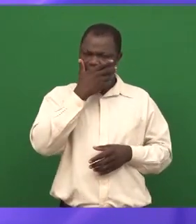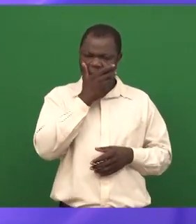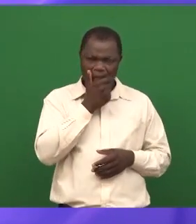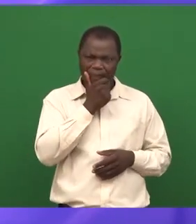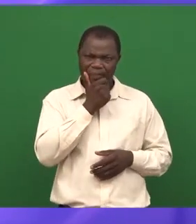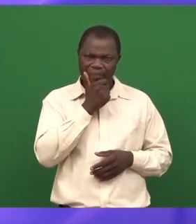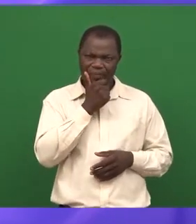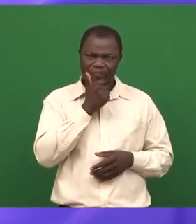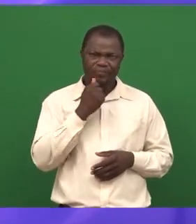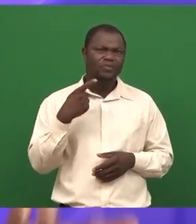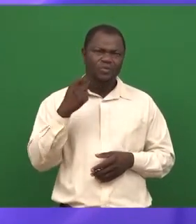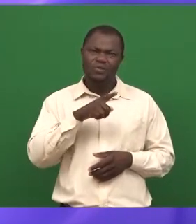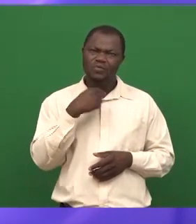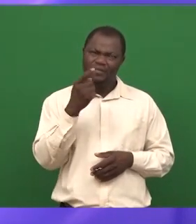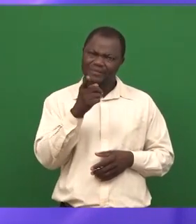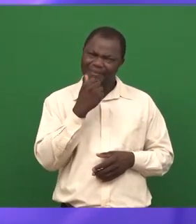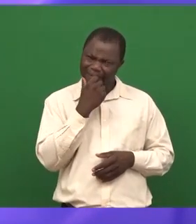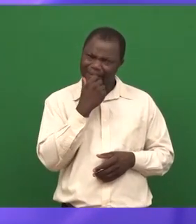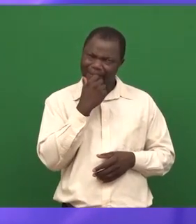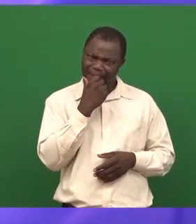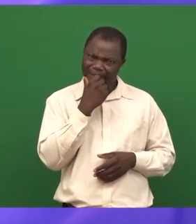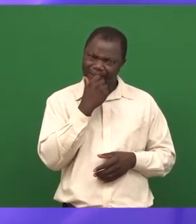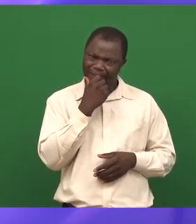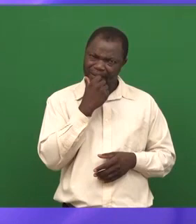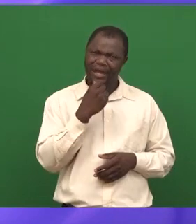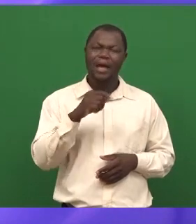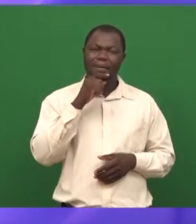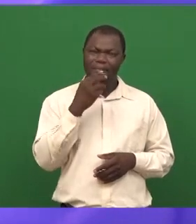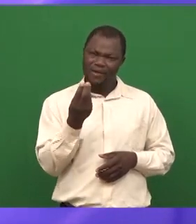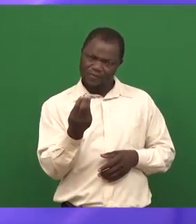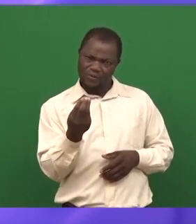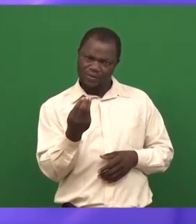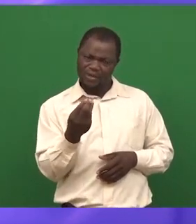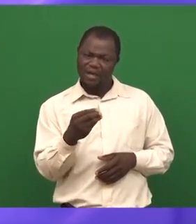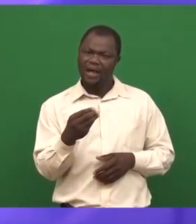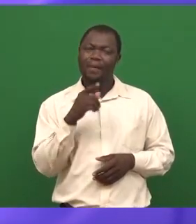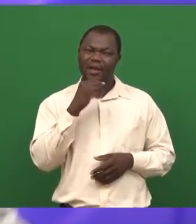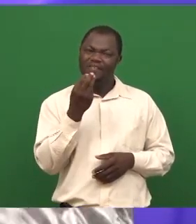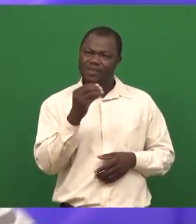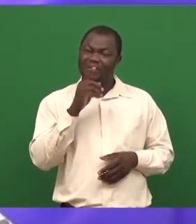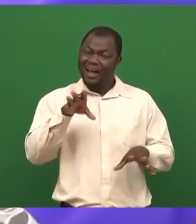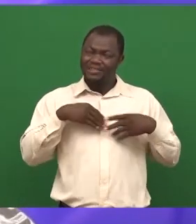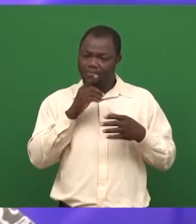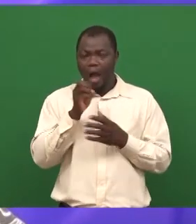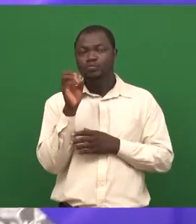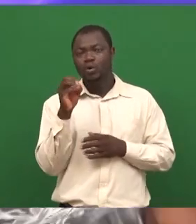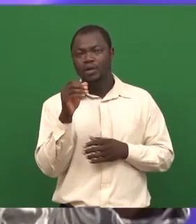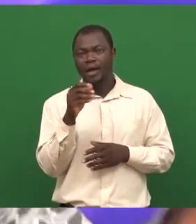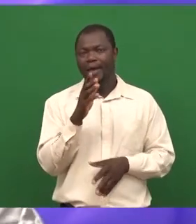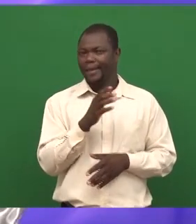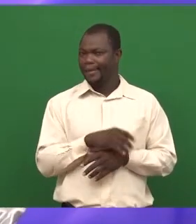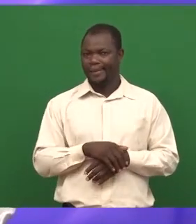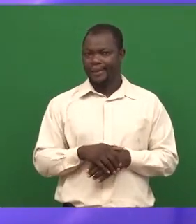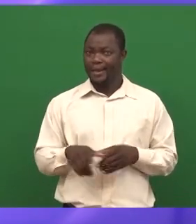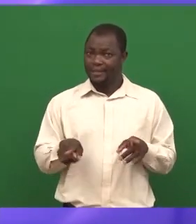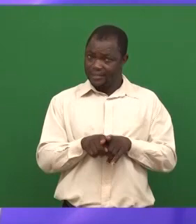kuti vashoma varume havo vanobudisa shoko rokuti ndokumbira ruregerero. Asi zviito